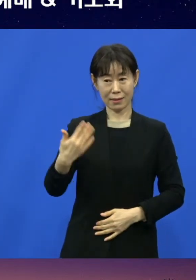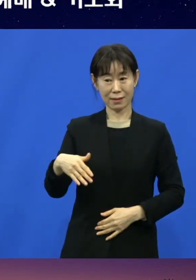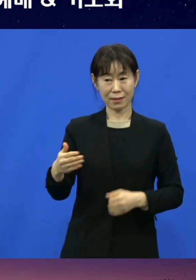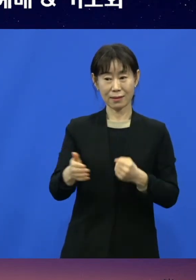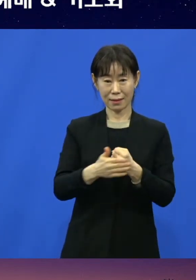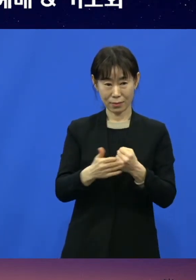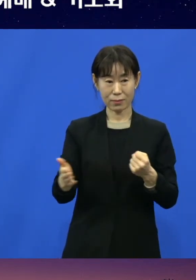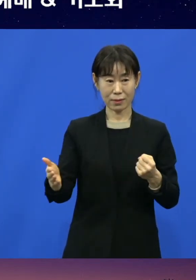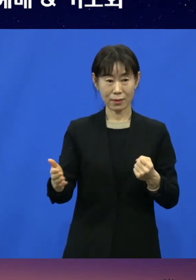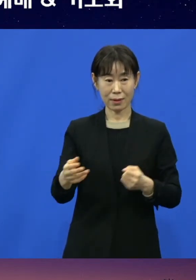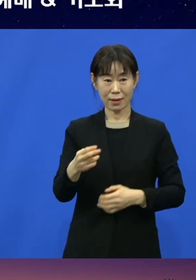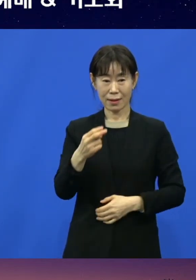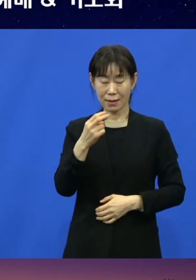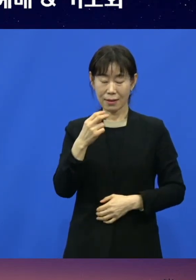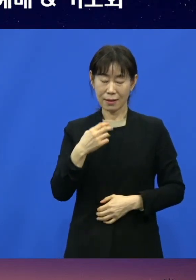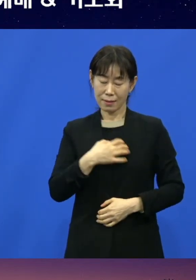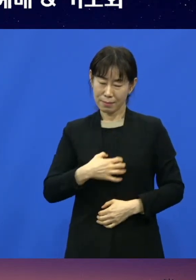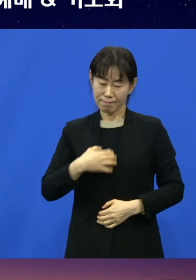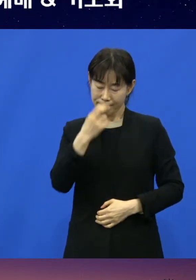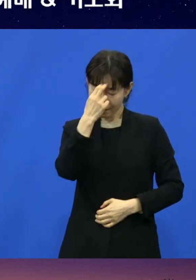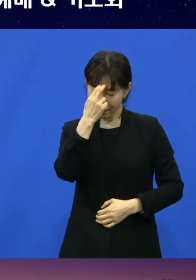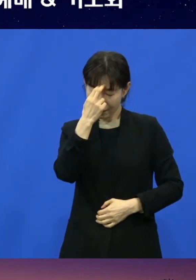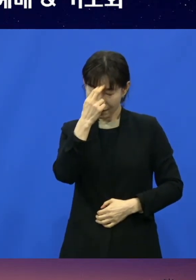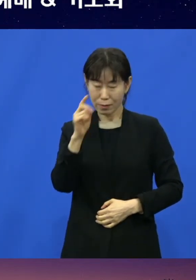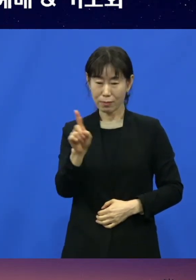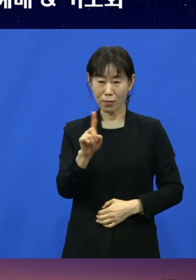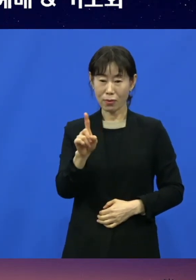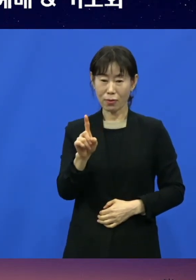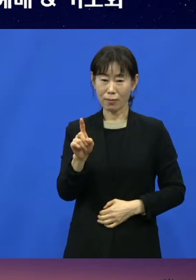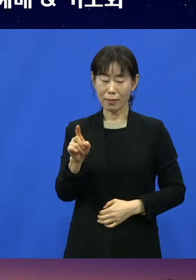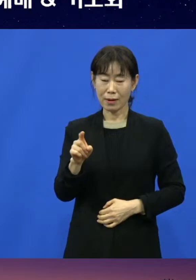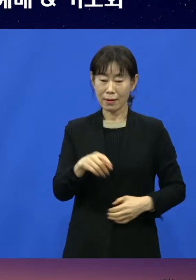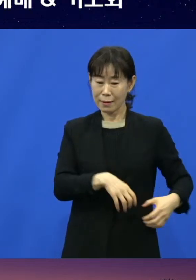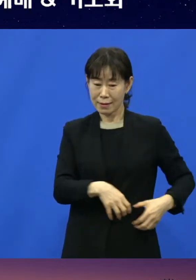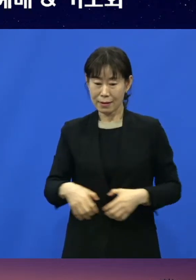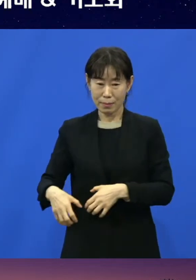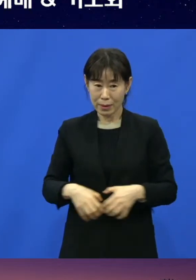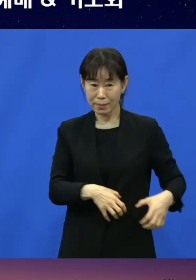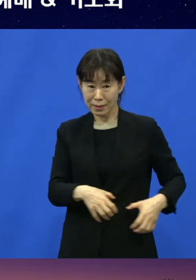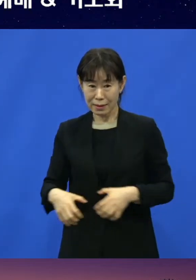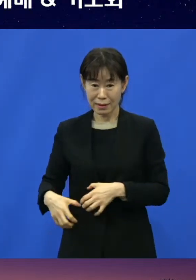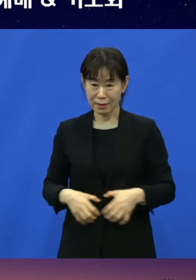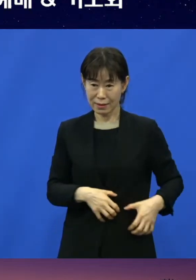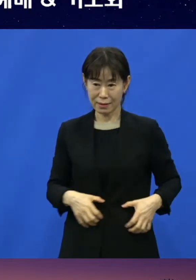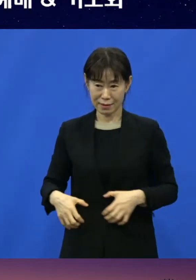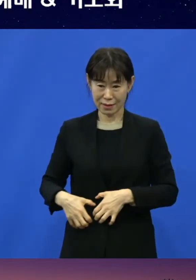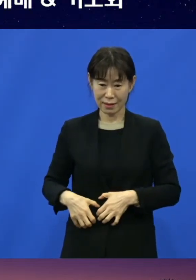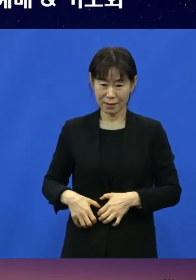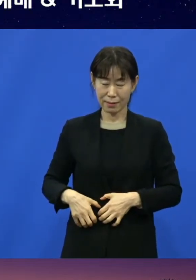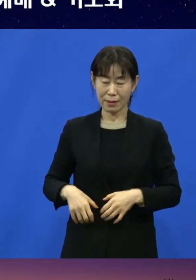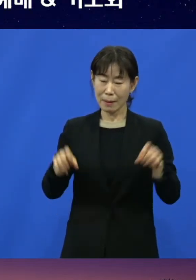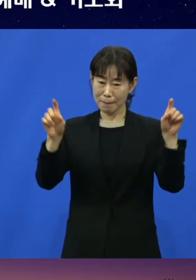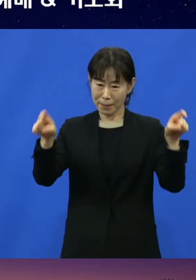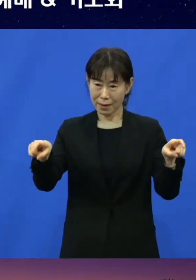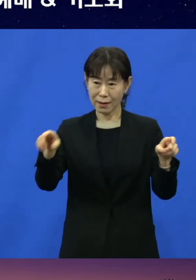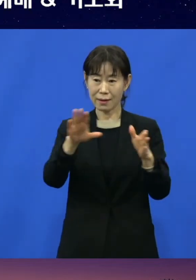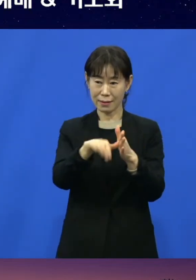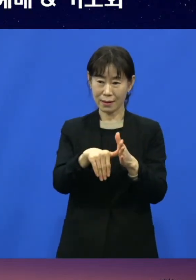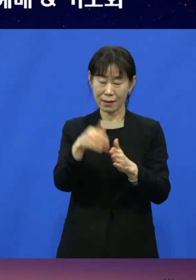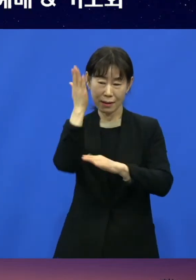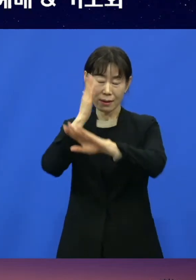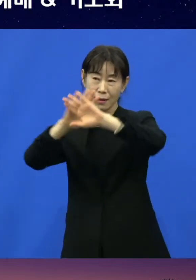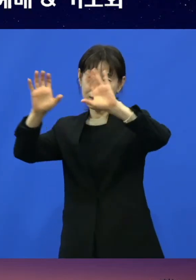붙들고 있을 때 찾아오는 현상이에요. 둘 다 포기하고 싶지 않은 거죠. 세상도 천국도 포기하고 싶지